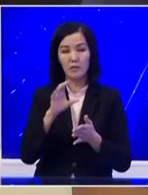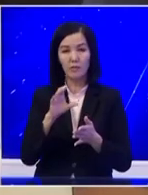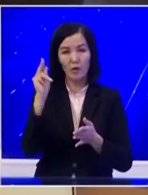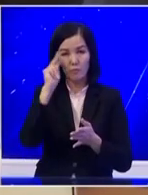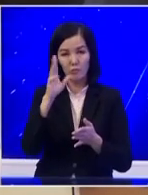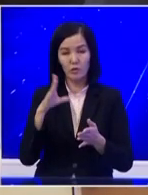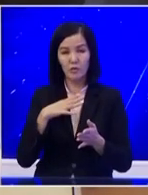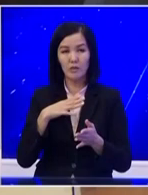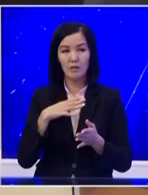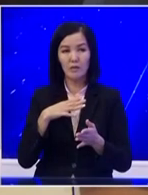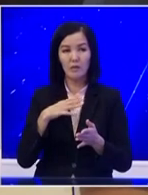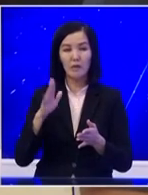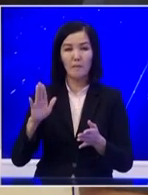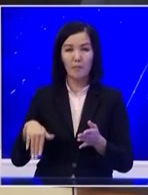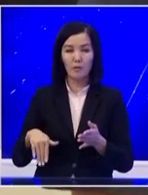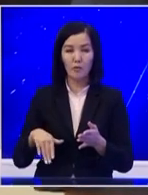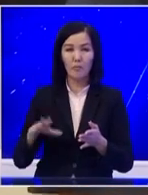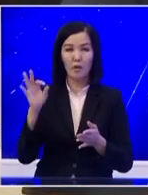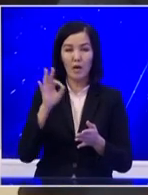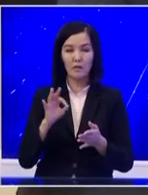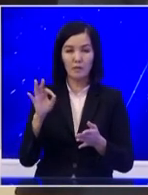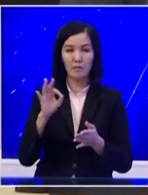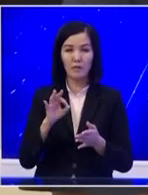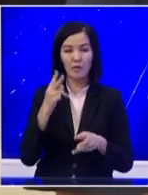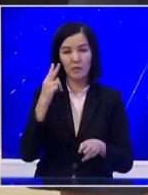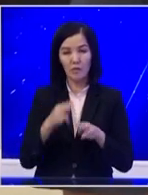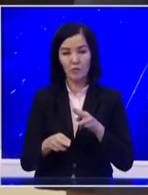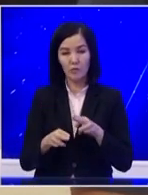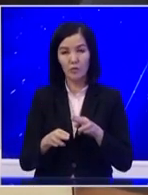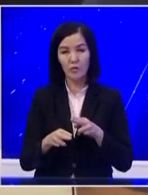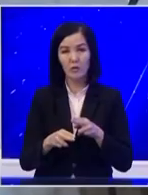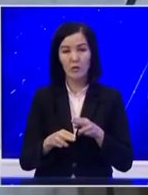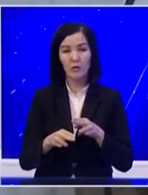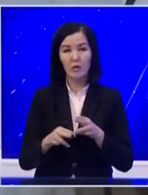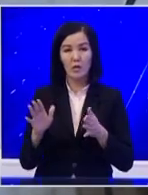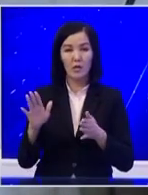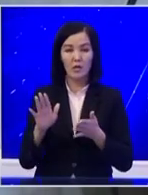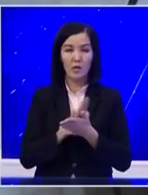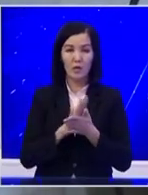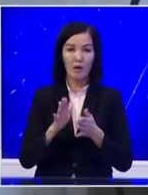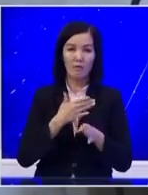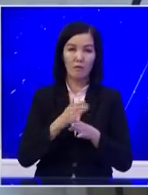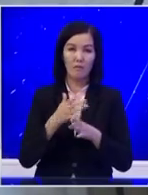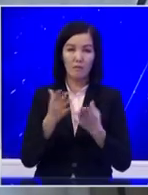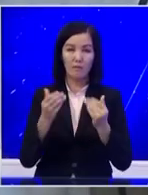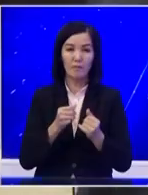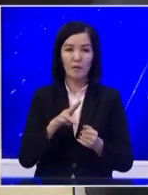них. Потом в октябре, как я закончил, как получил грант, оборудование, микроскоп